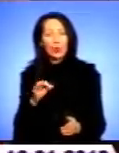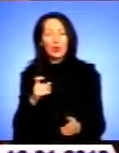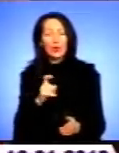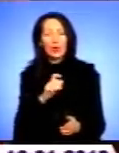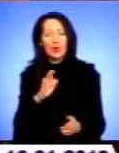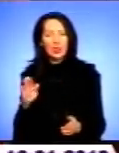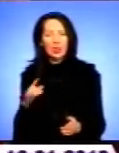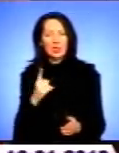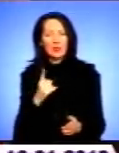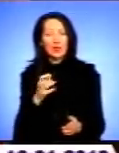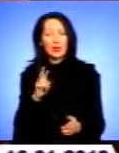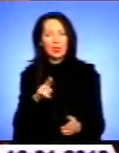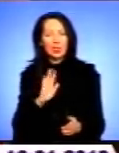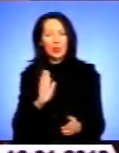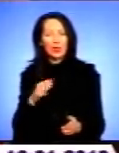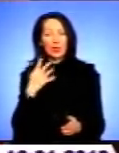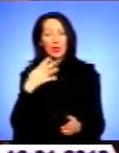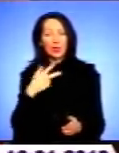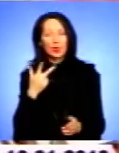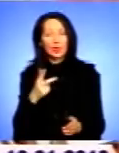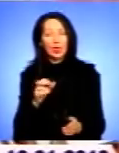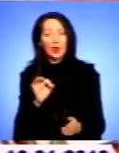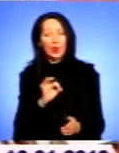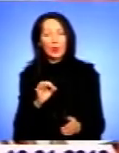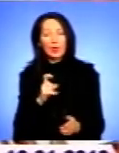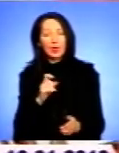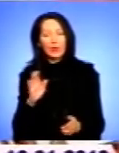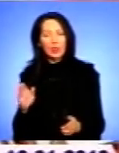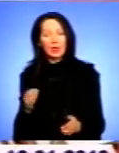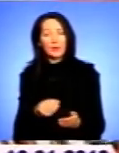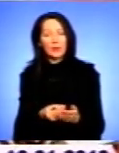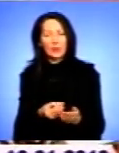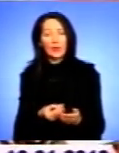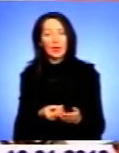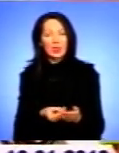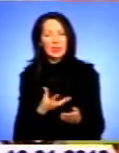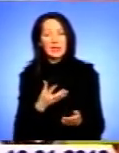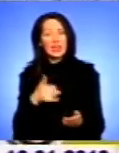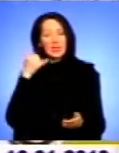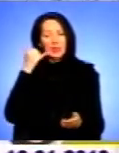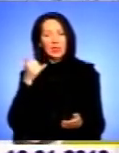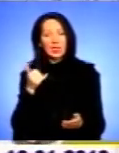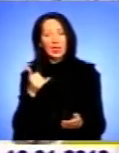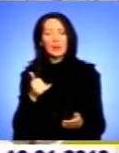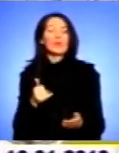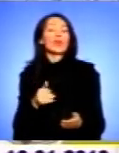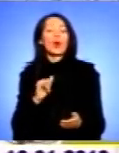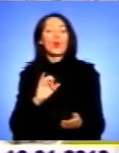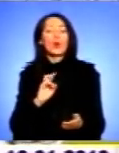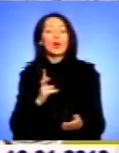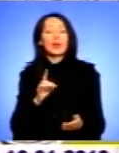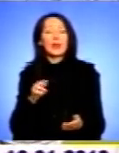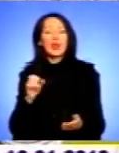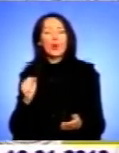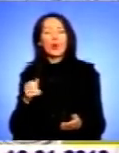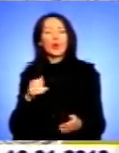З 21 січня буде 43 копійки. Тарифи на дзвінки з мережі фіксованого зв'язку Укртелекому на мережі